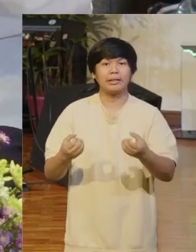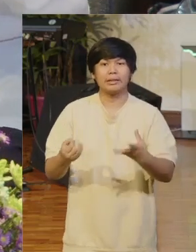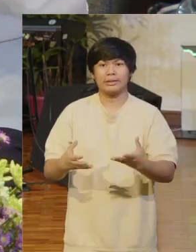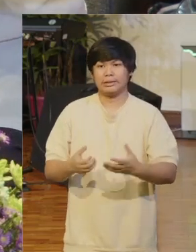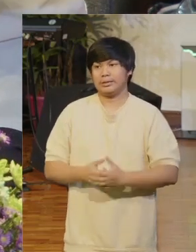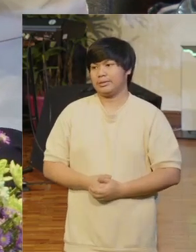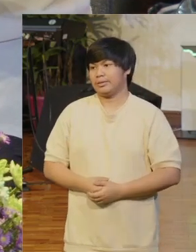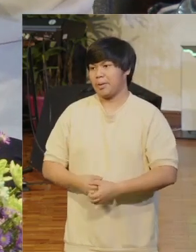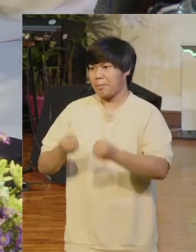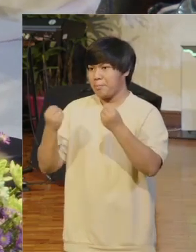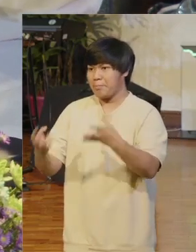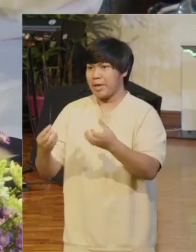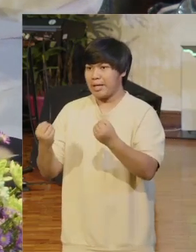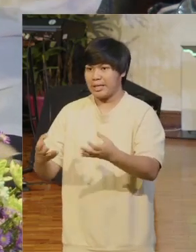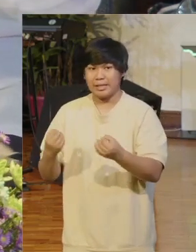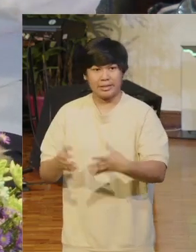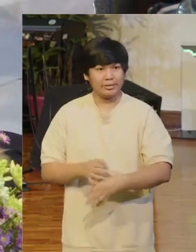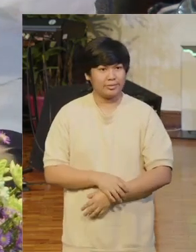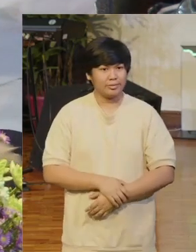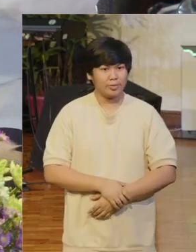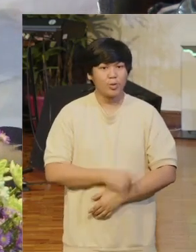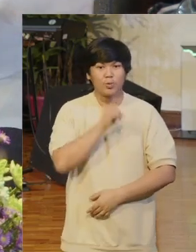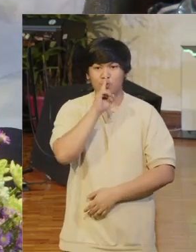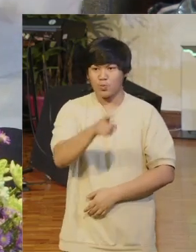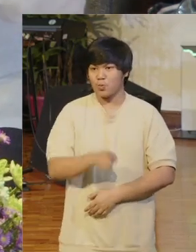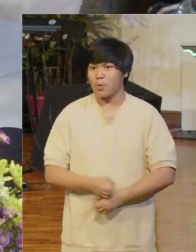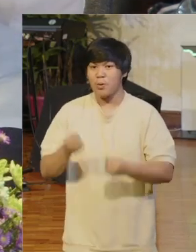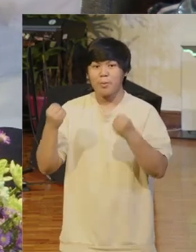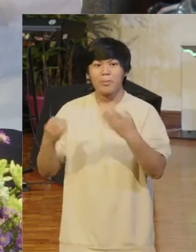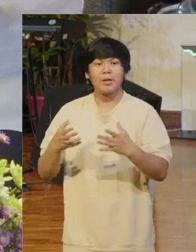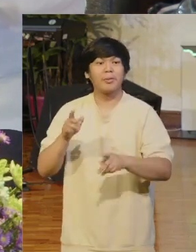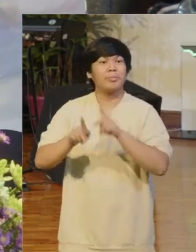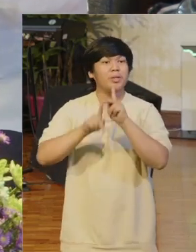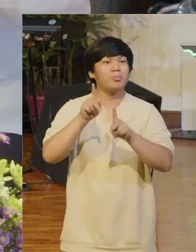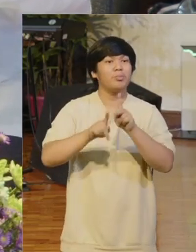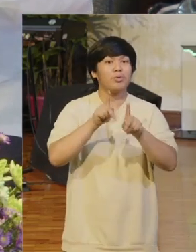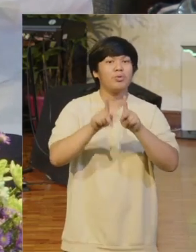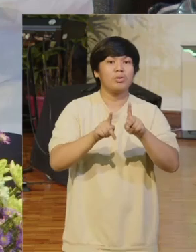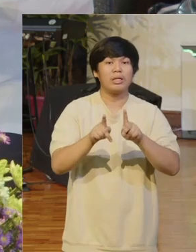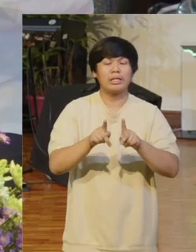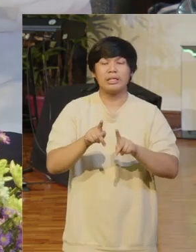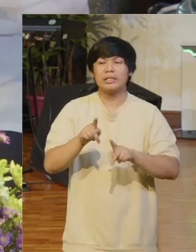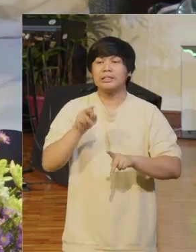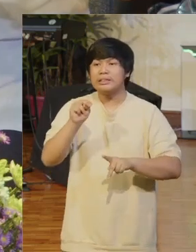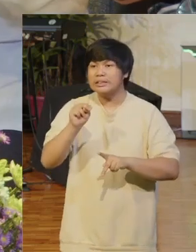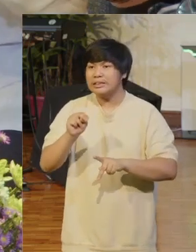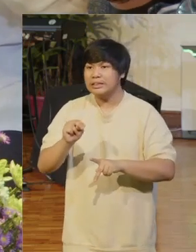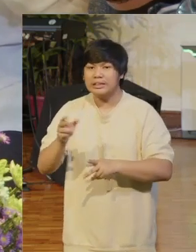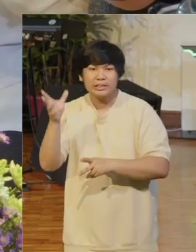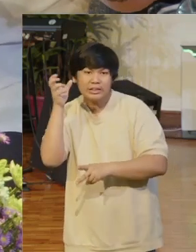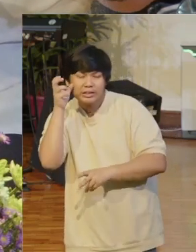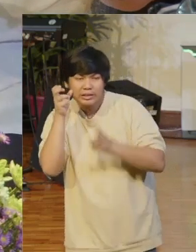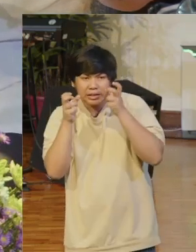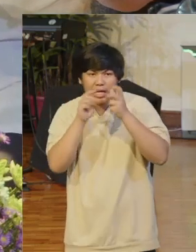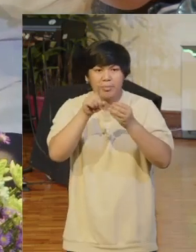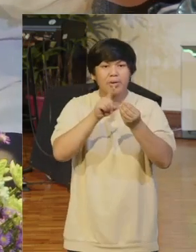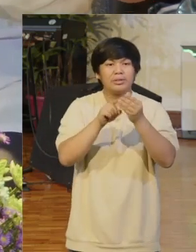Is plentiful. Totoo, marami ng ligtas. But the workers are